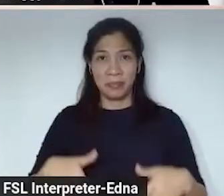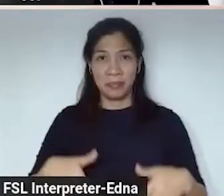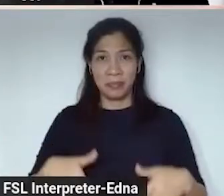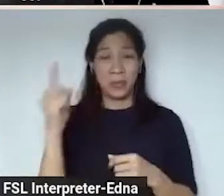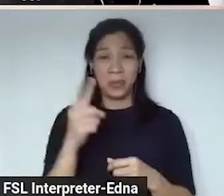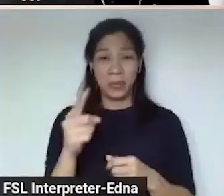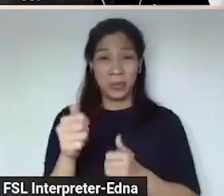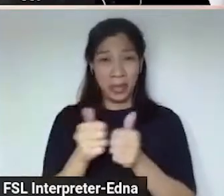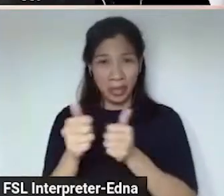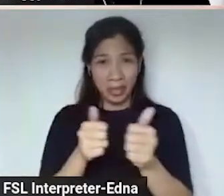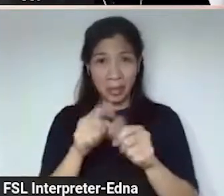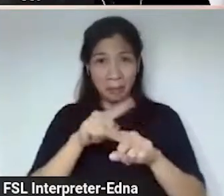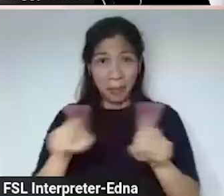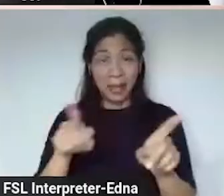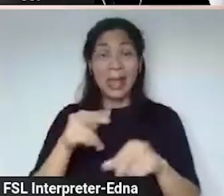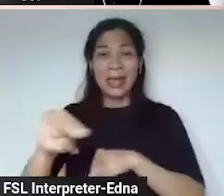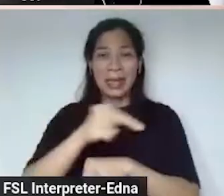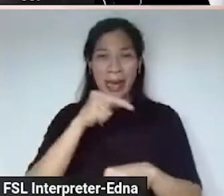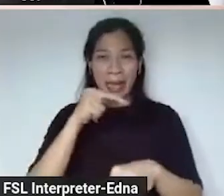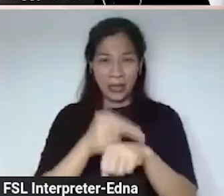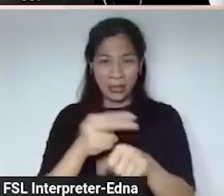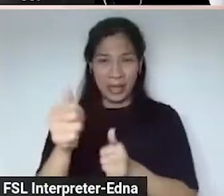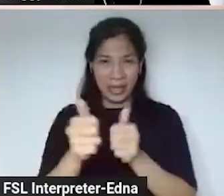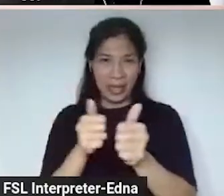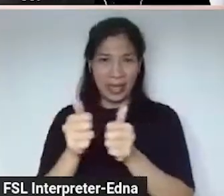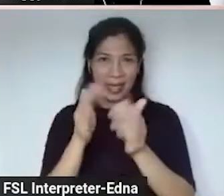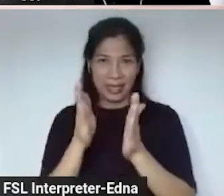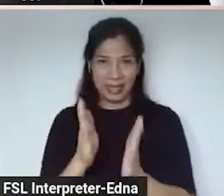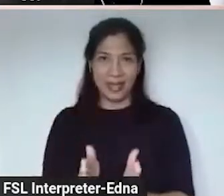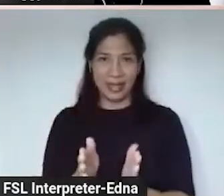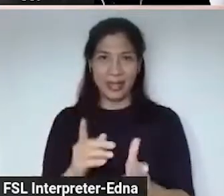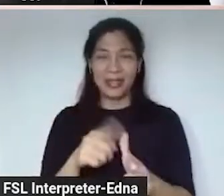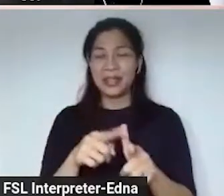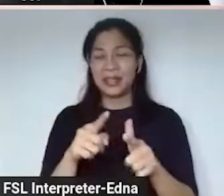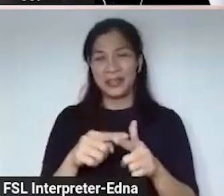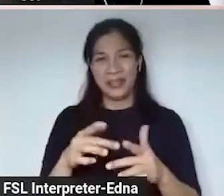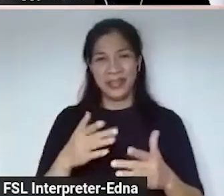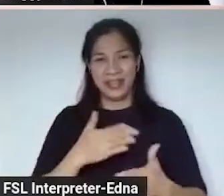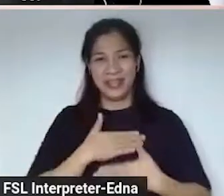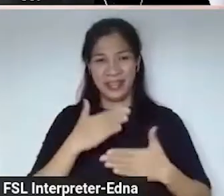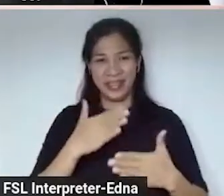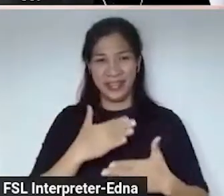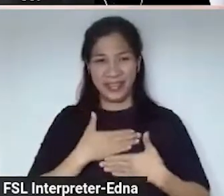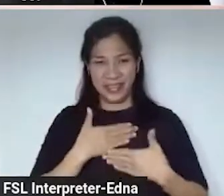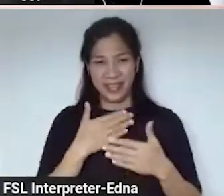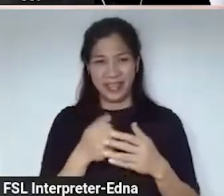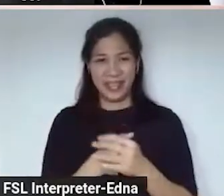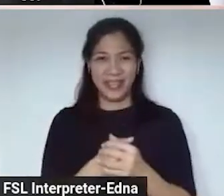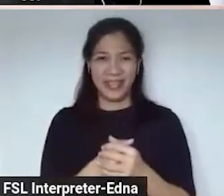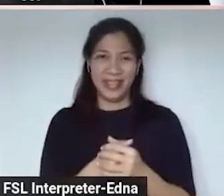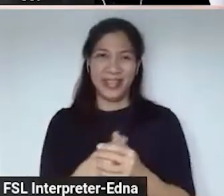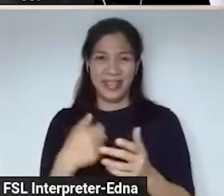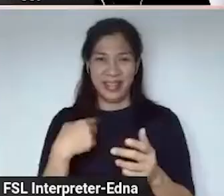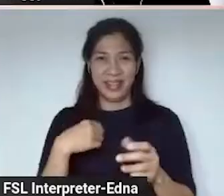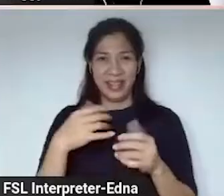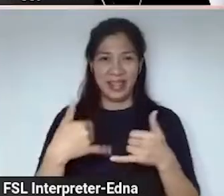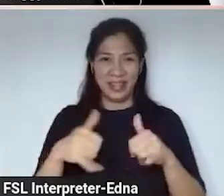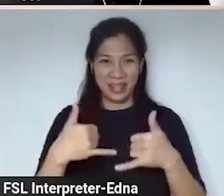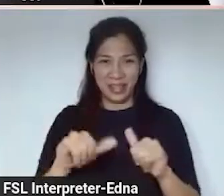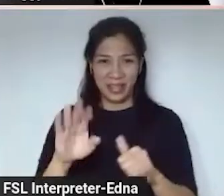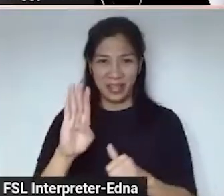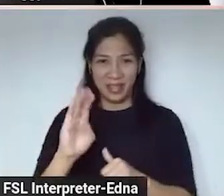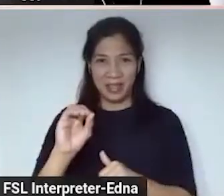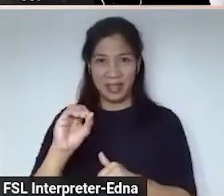masaya ang naging isang para-athlete. I play Bosha, as you can see dito sa ating ID lanes, yan,